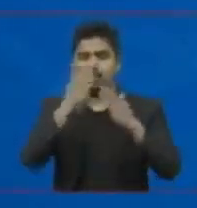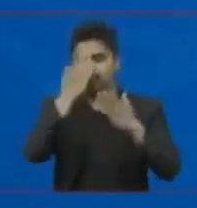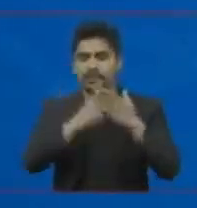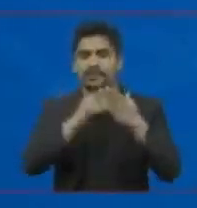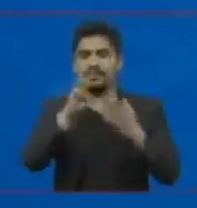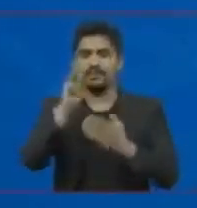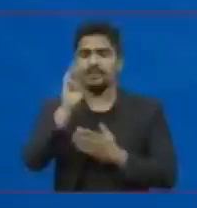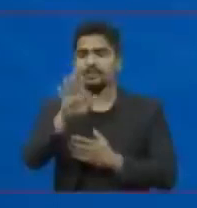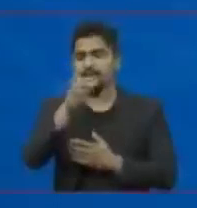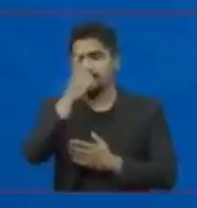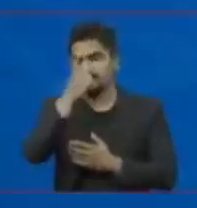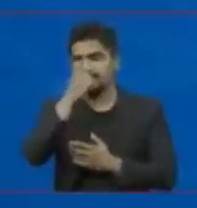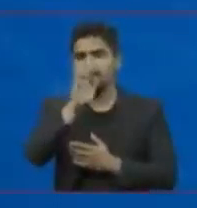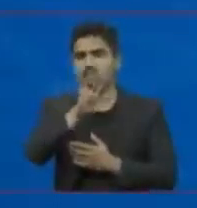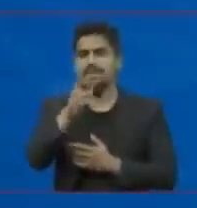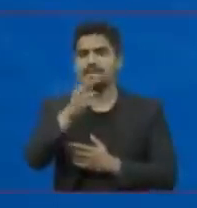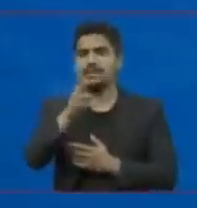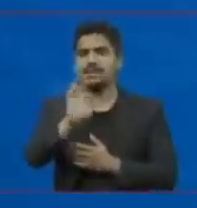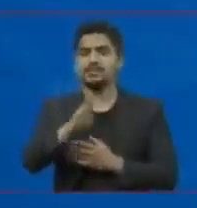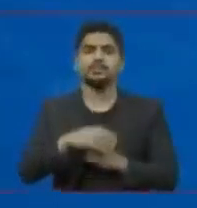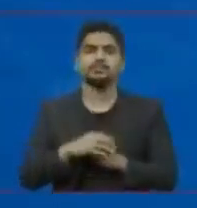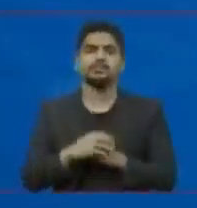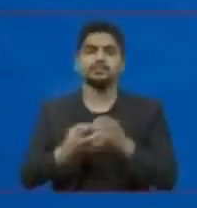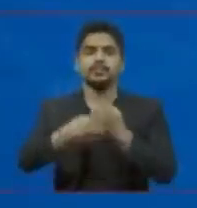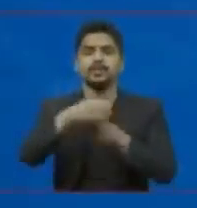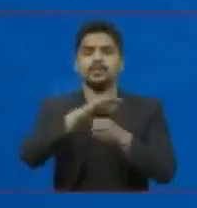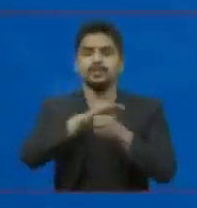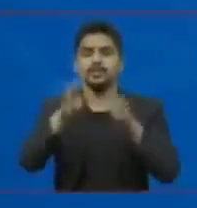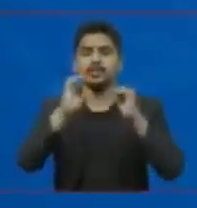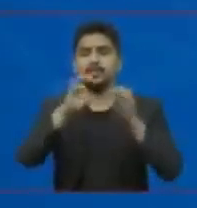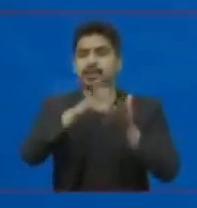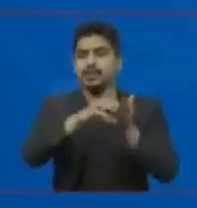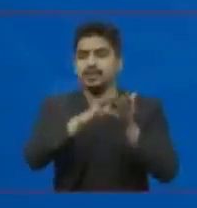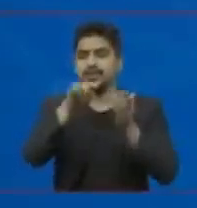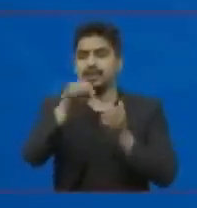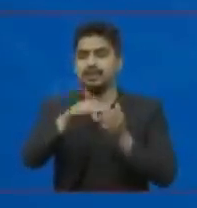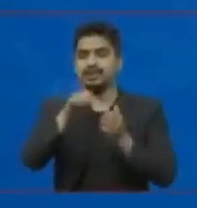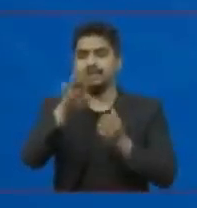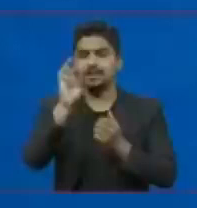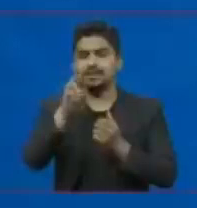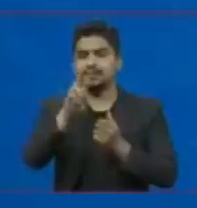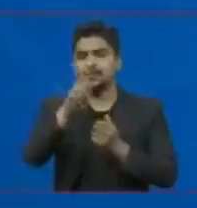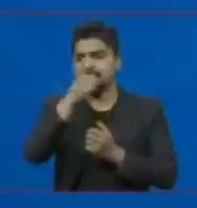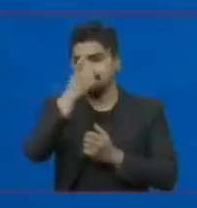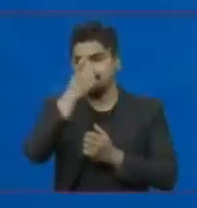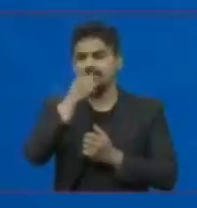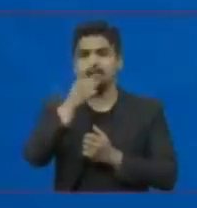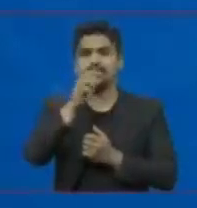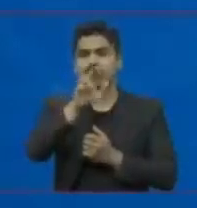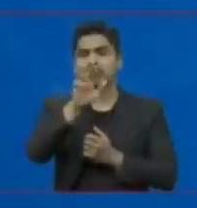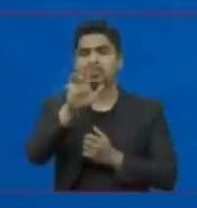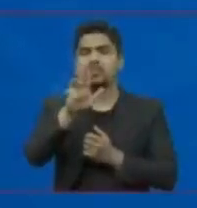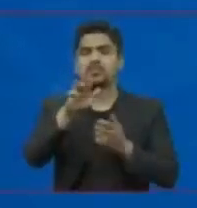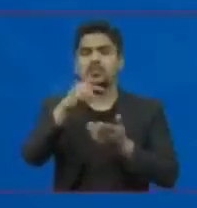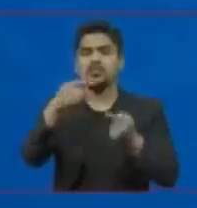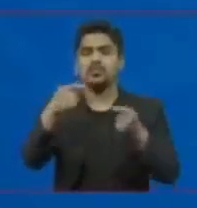सहित नेपालमा कोरोना संक्रमण पुष्टि हुनेको संख्या 282,054 पुगेको छ। यस्तै 157 जना निको भएसँगै संक्रमण